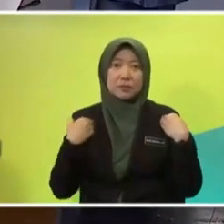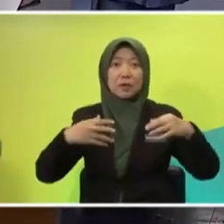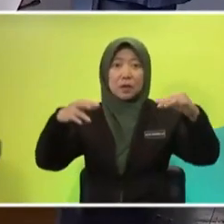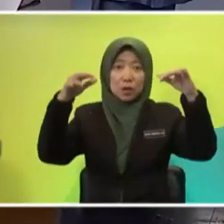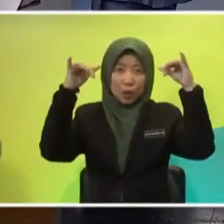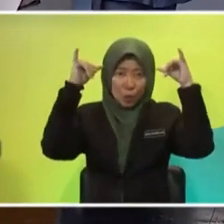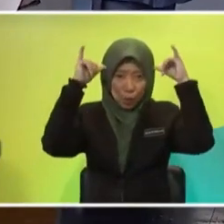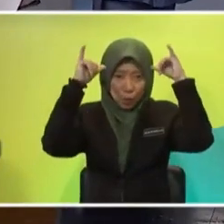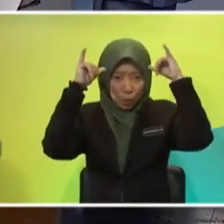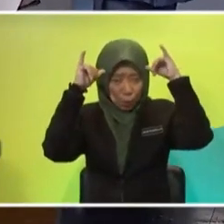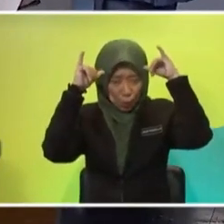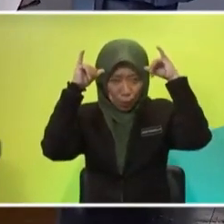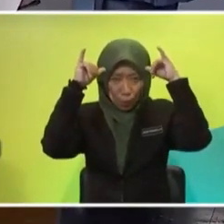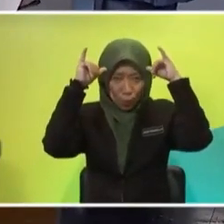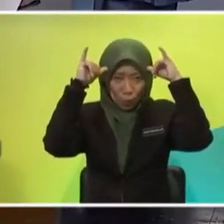lembu.